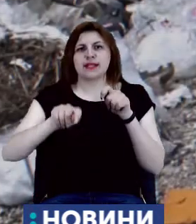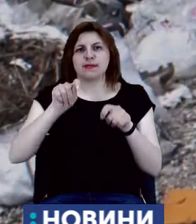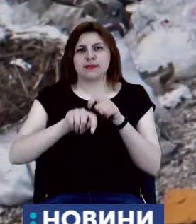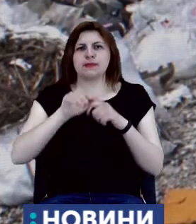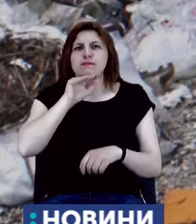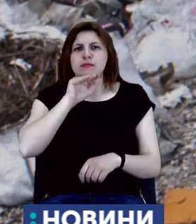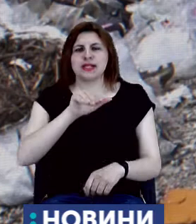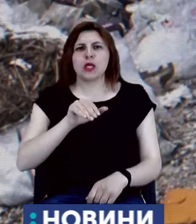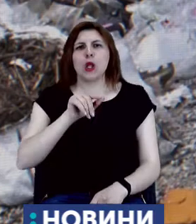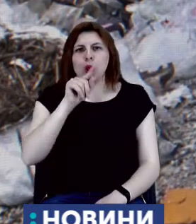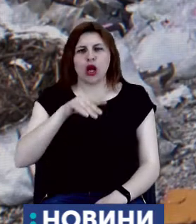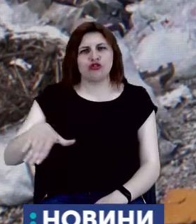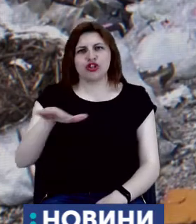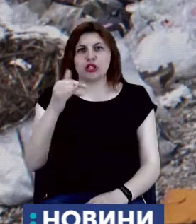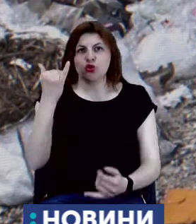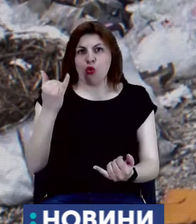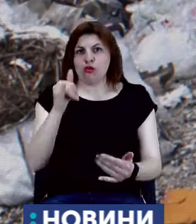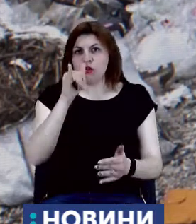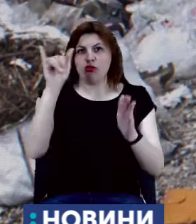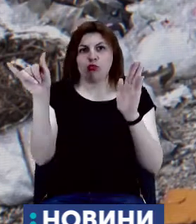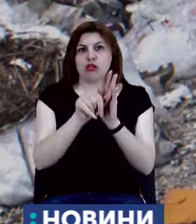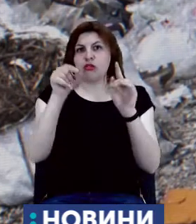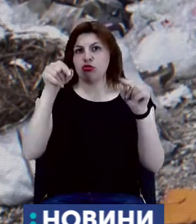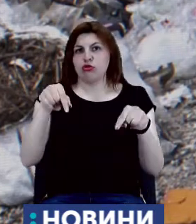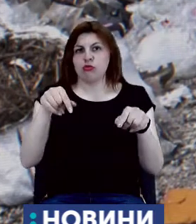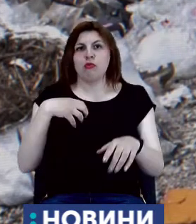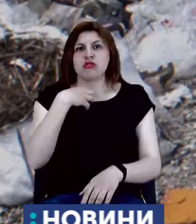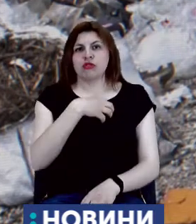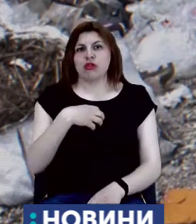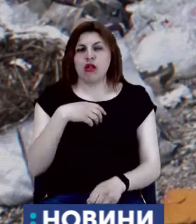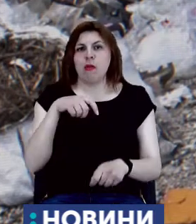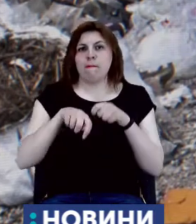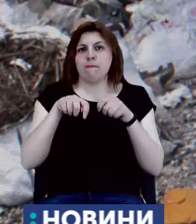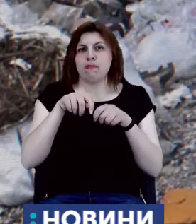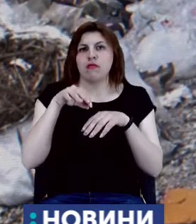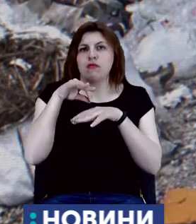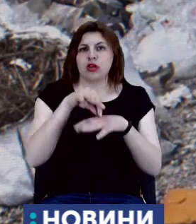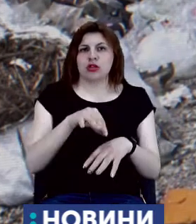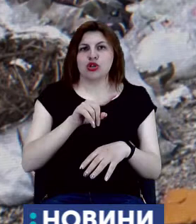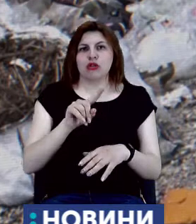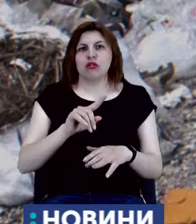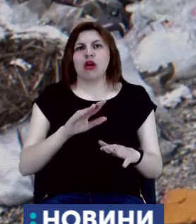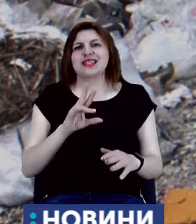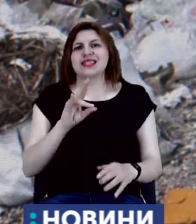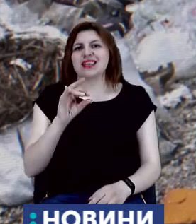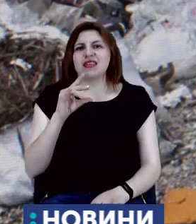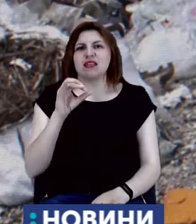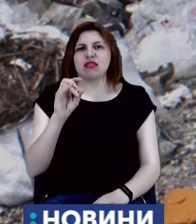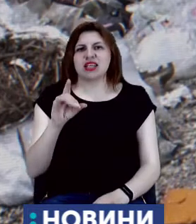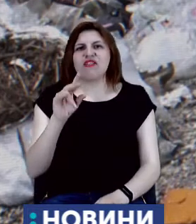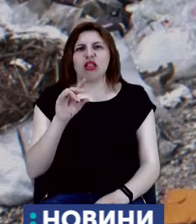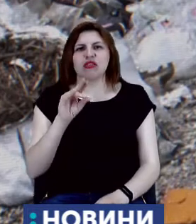Їх сьогодні не впустили до тамтешньої міськради для проведення перевірки щодо стихійних звалищ. У ситуації